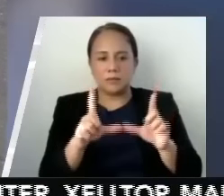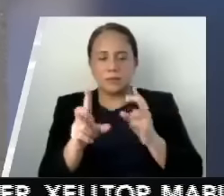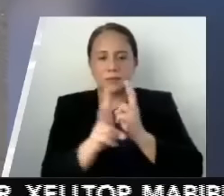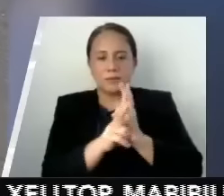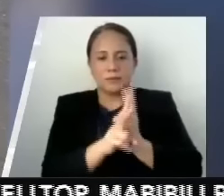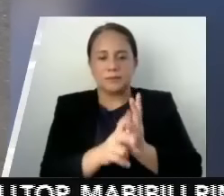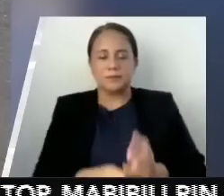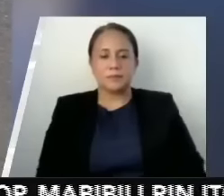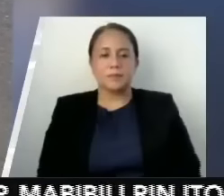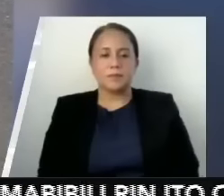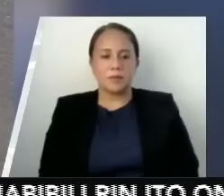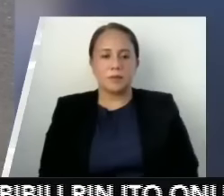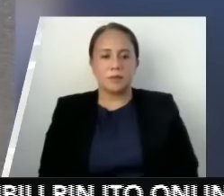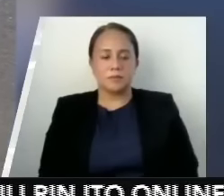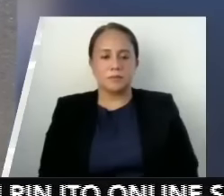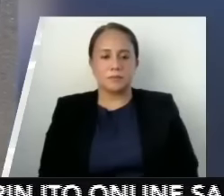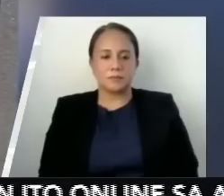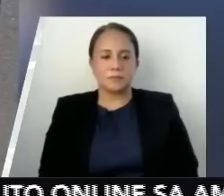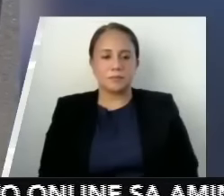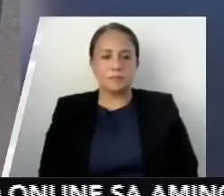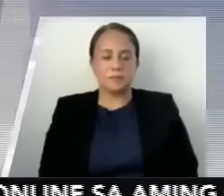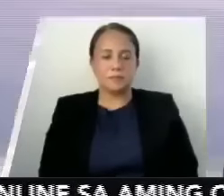Jamie Santos, nakatutok 24 oras.